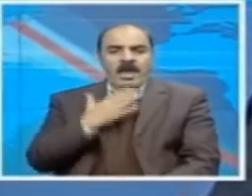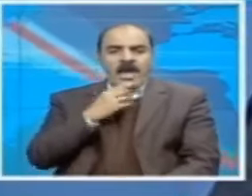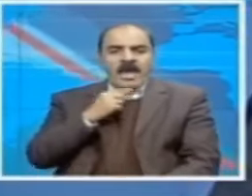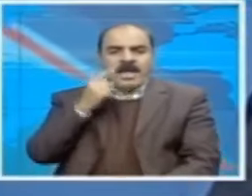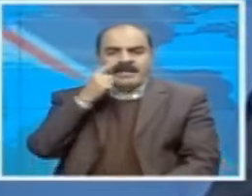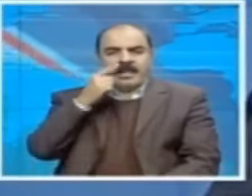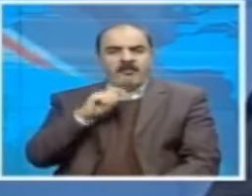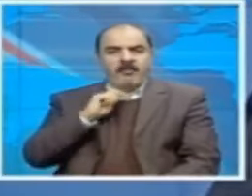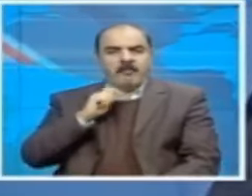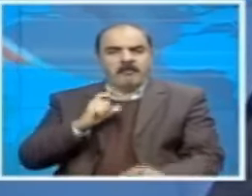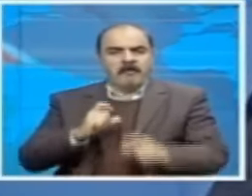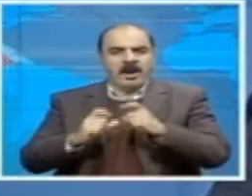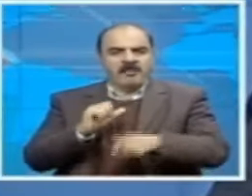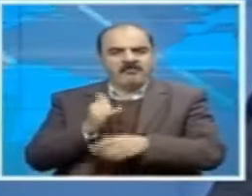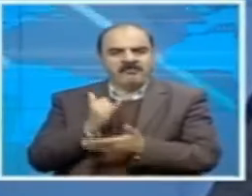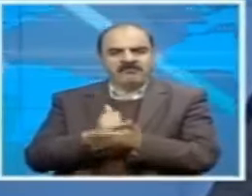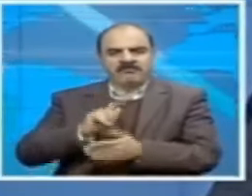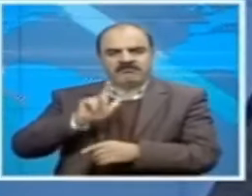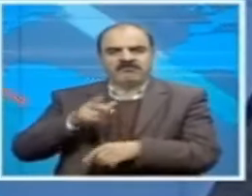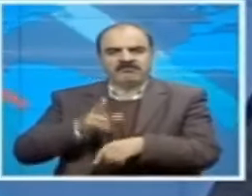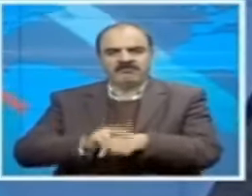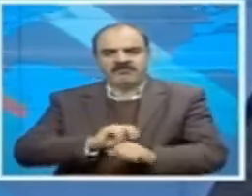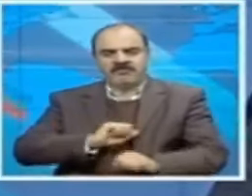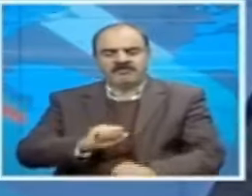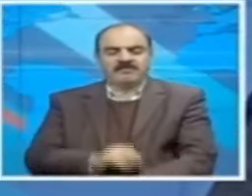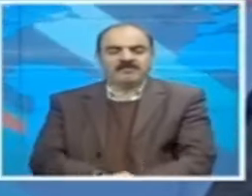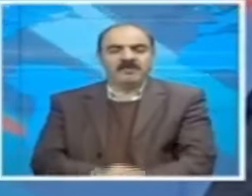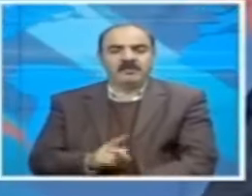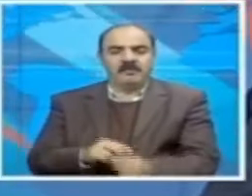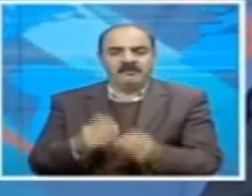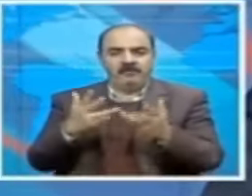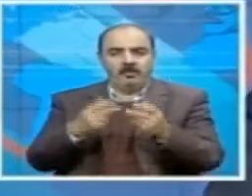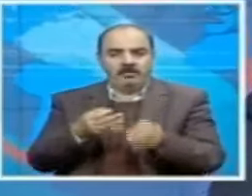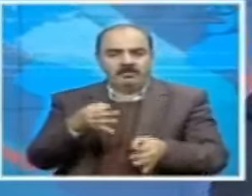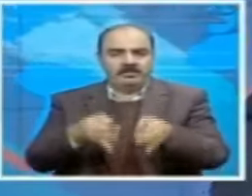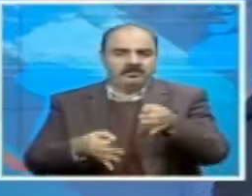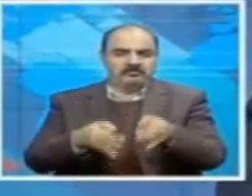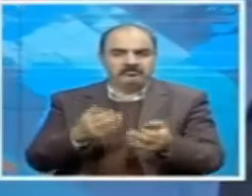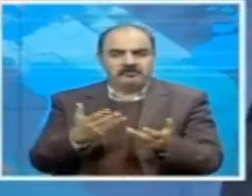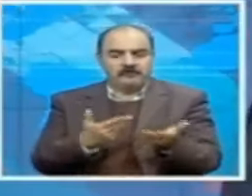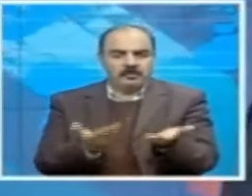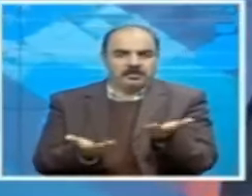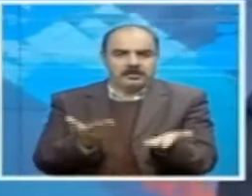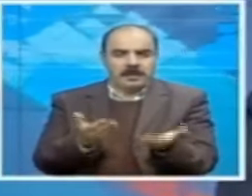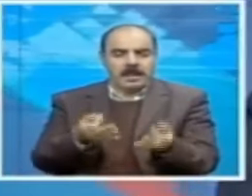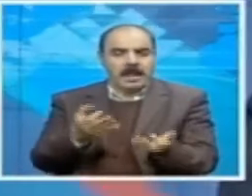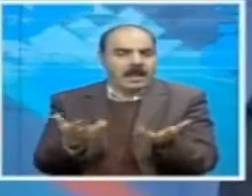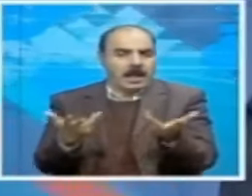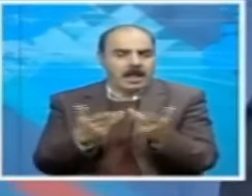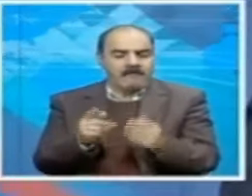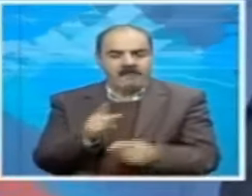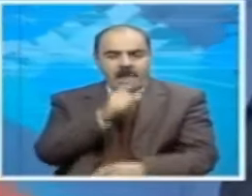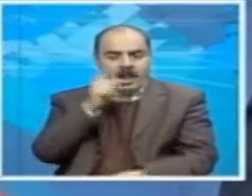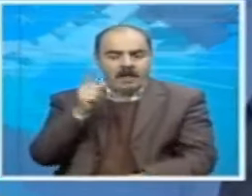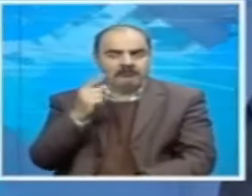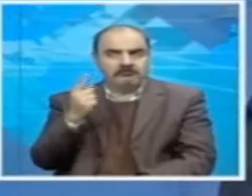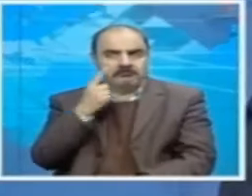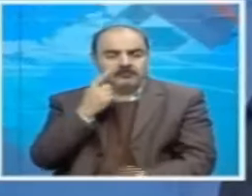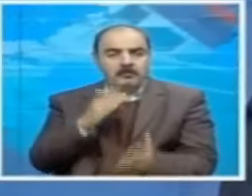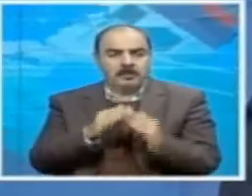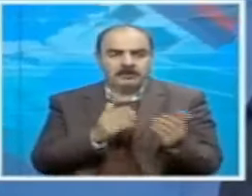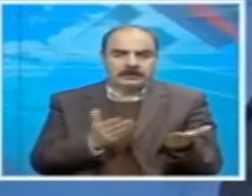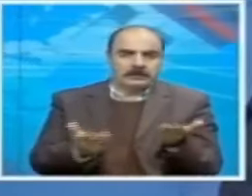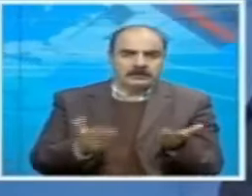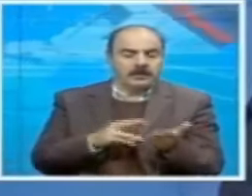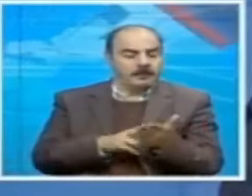الوزراء وحسن عبد الله محافظ البنك المركزي لمتابعة مؤشرات الوضع الاقتصادي العالمي والاقتصاد